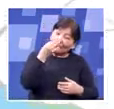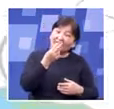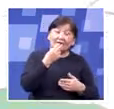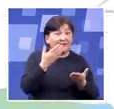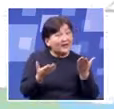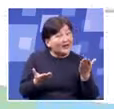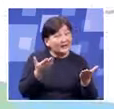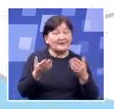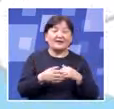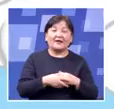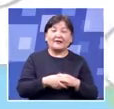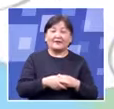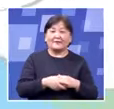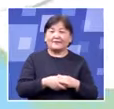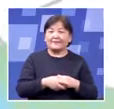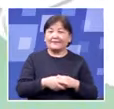хөвгдүүдээ.